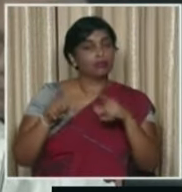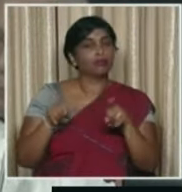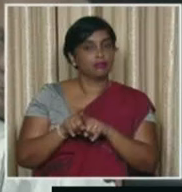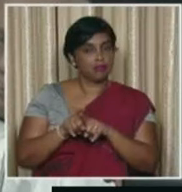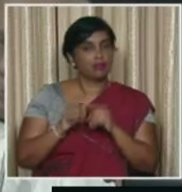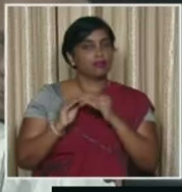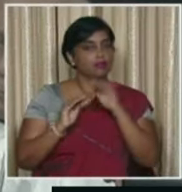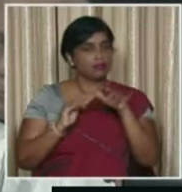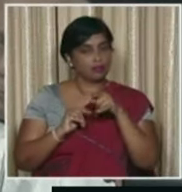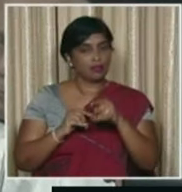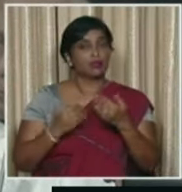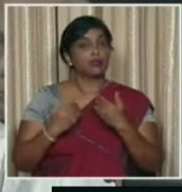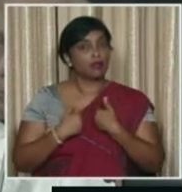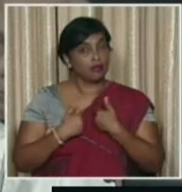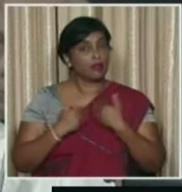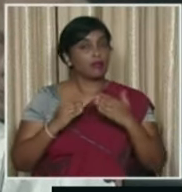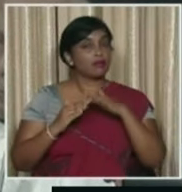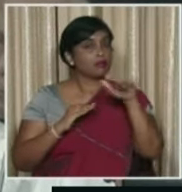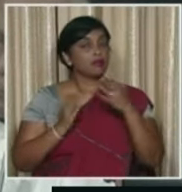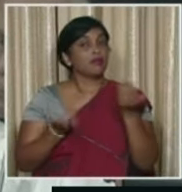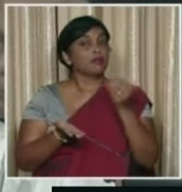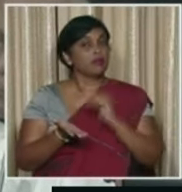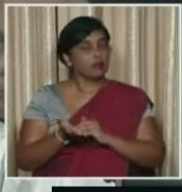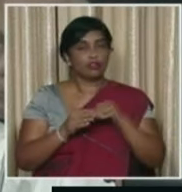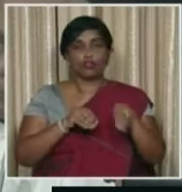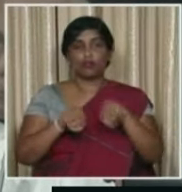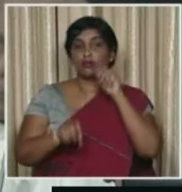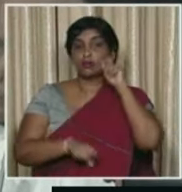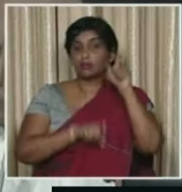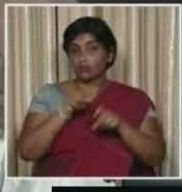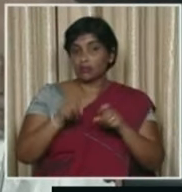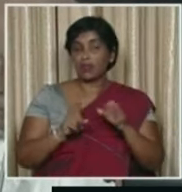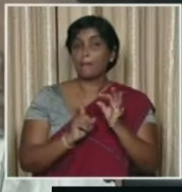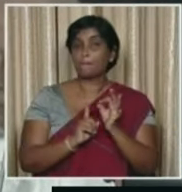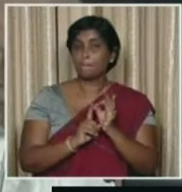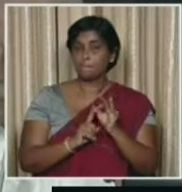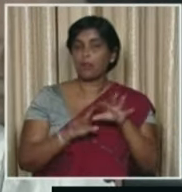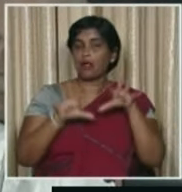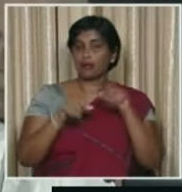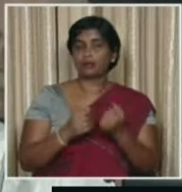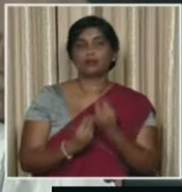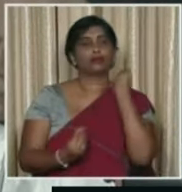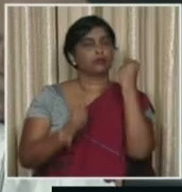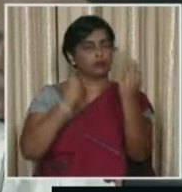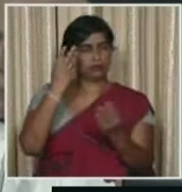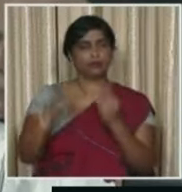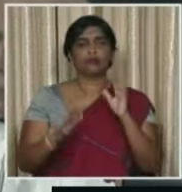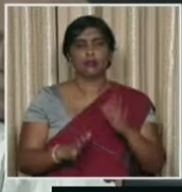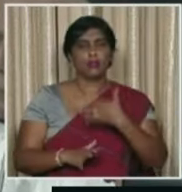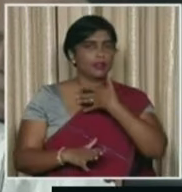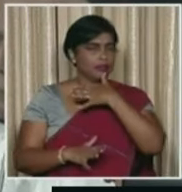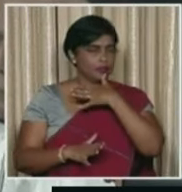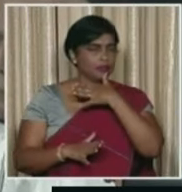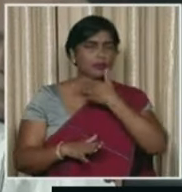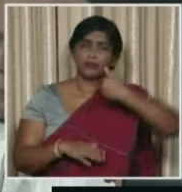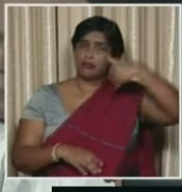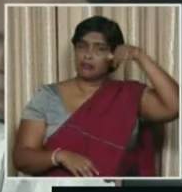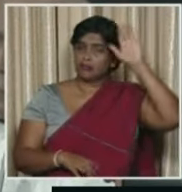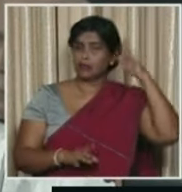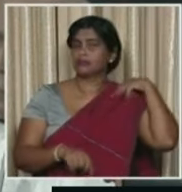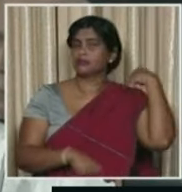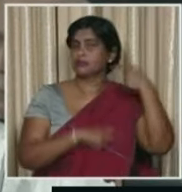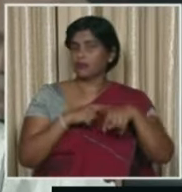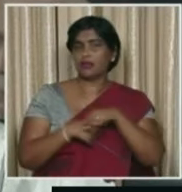ගම්බීම්. අපේ ගම්බීම් යළිත් ගොවි ජනතාවගේ පුද්ගලික අයිතියට පවරා දෙනවා. බ්‍රිතාන්‍ය සමයේ